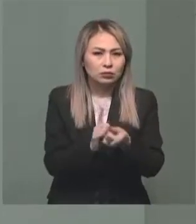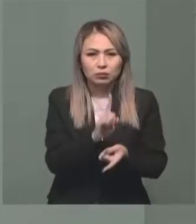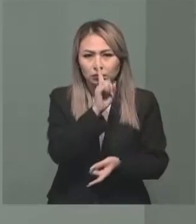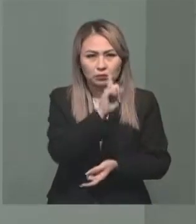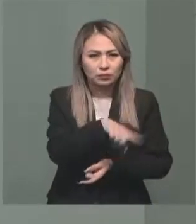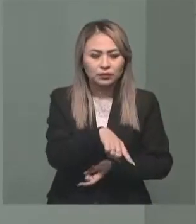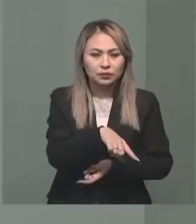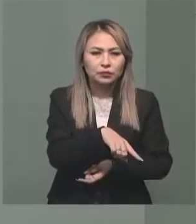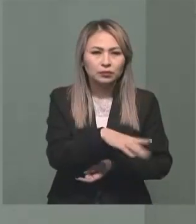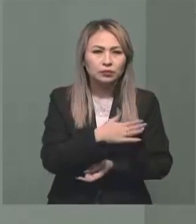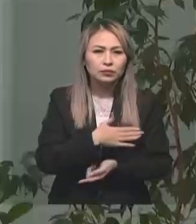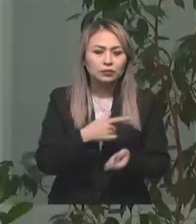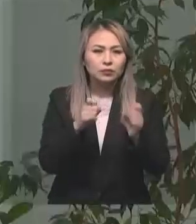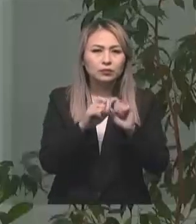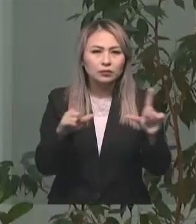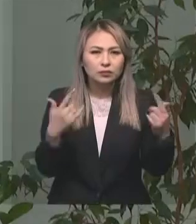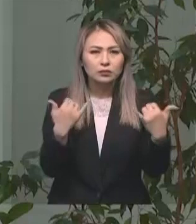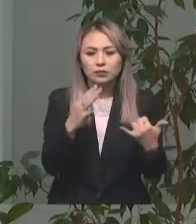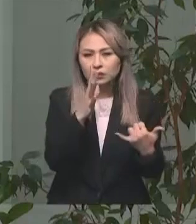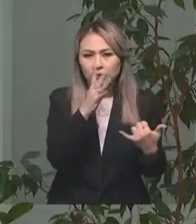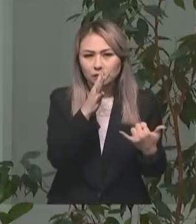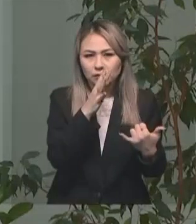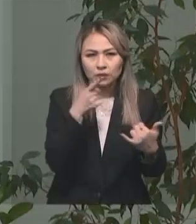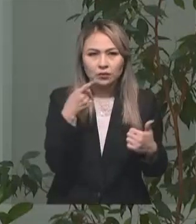себебі менің мектебімде қазіргі таңда